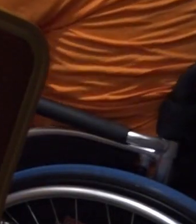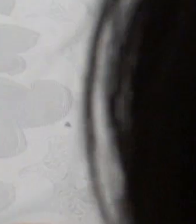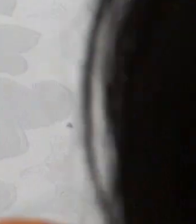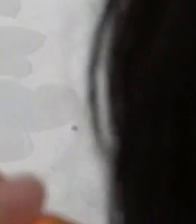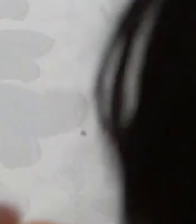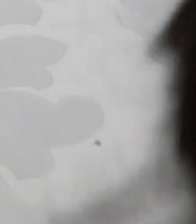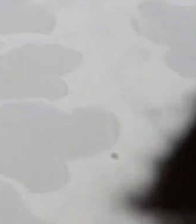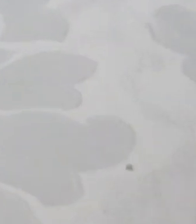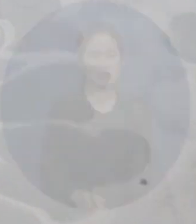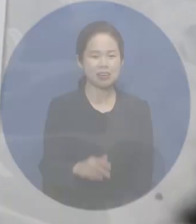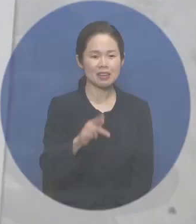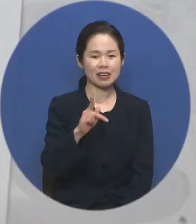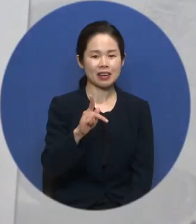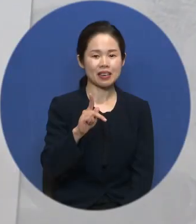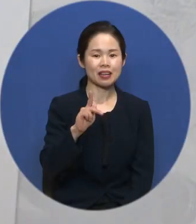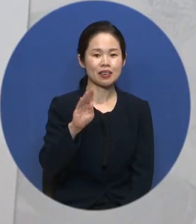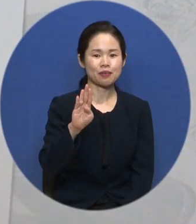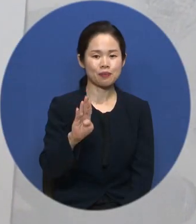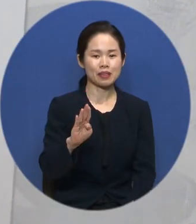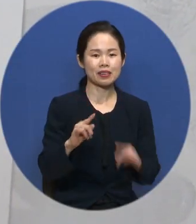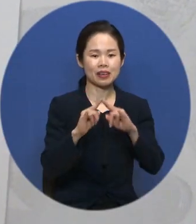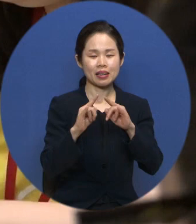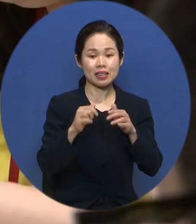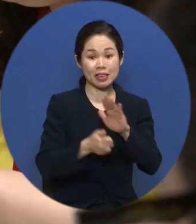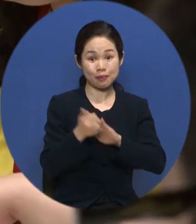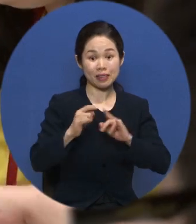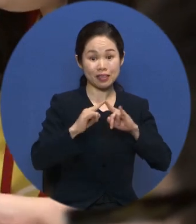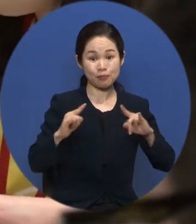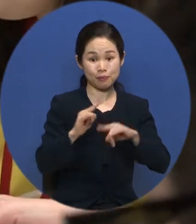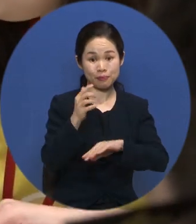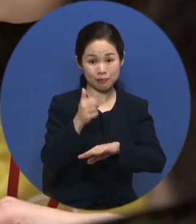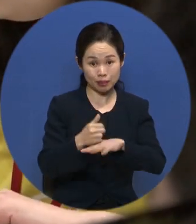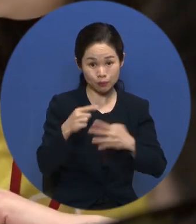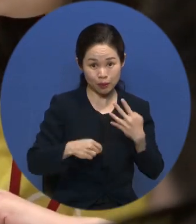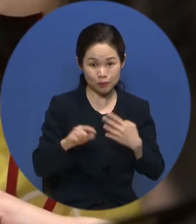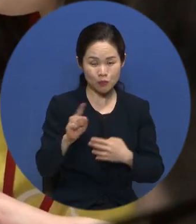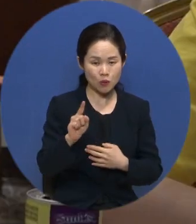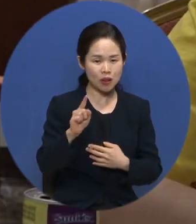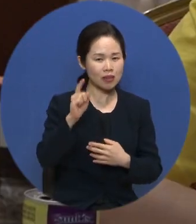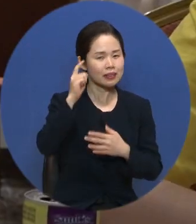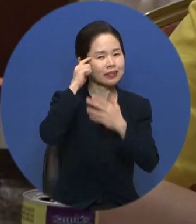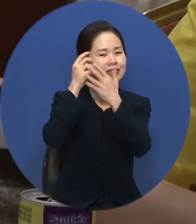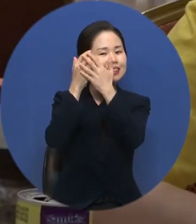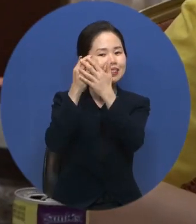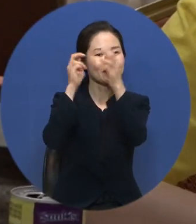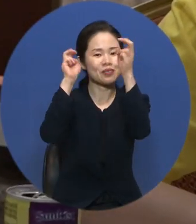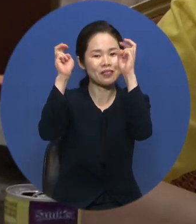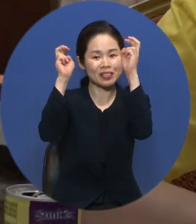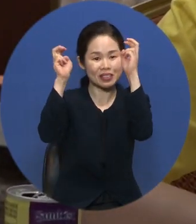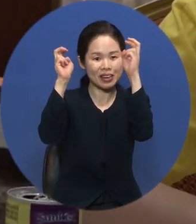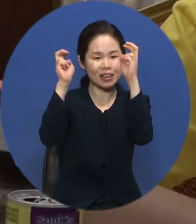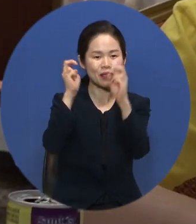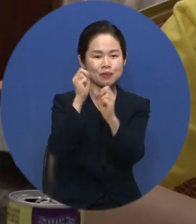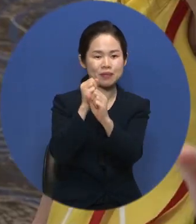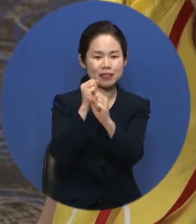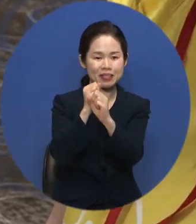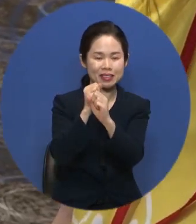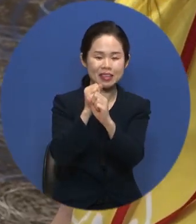아니면 KB 희망 캠프의 마지막 프로그램은 가상의 회사를 만들어보는 알록달록 드림